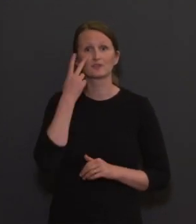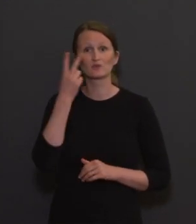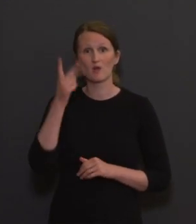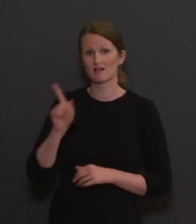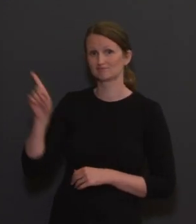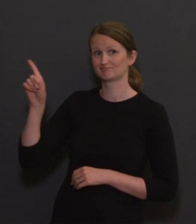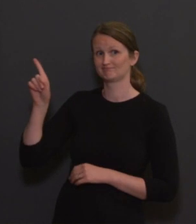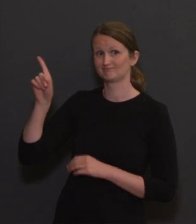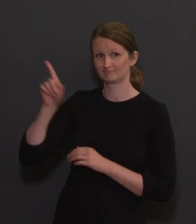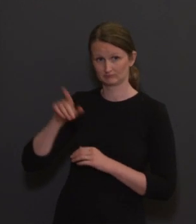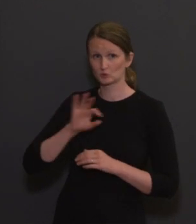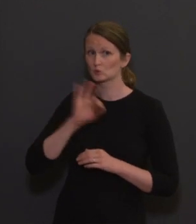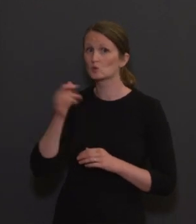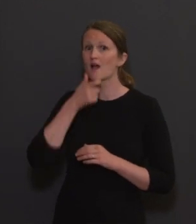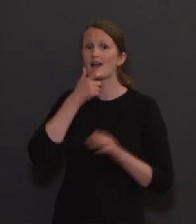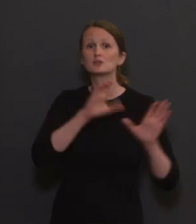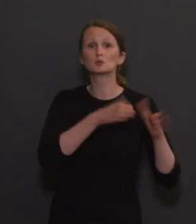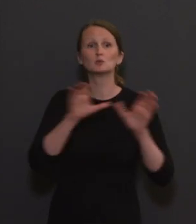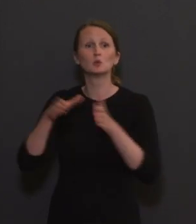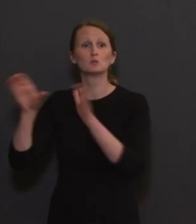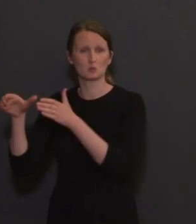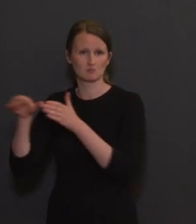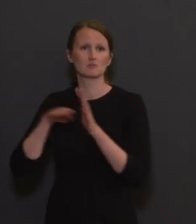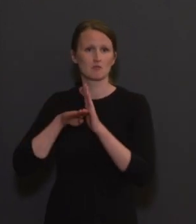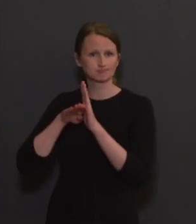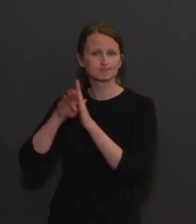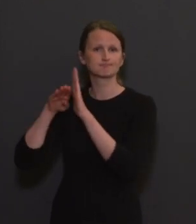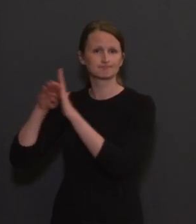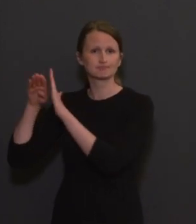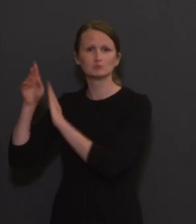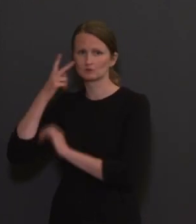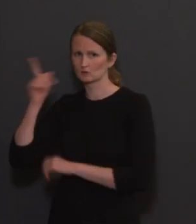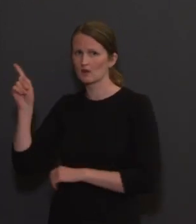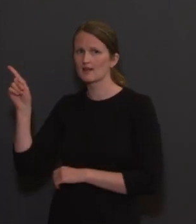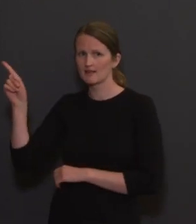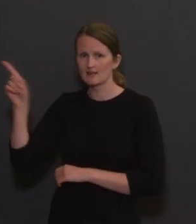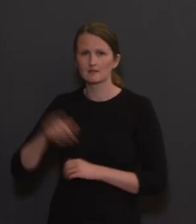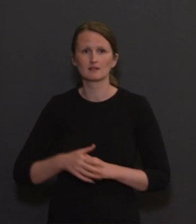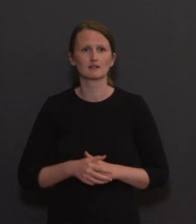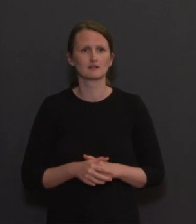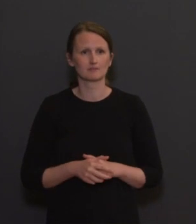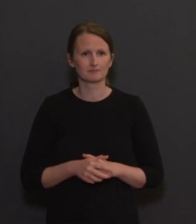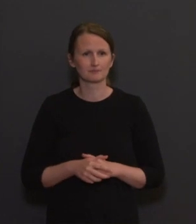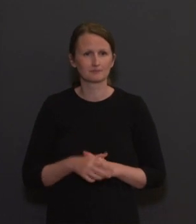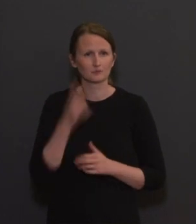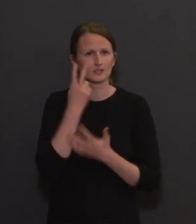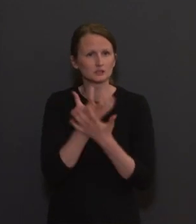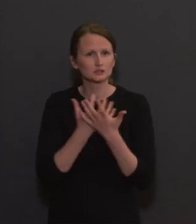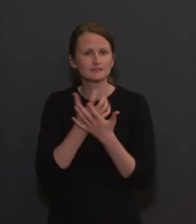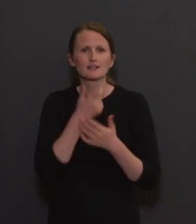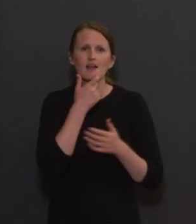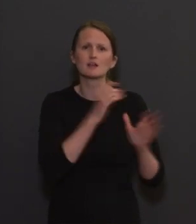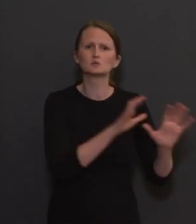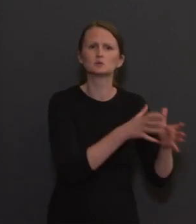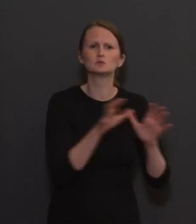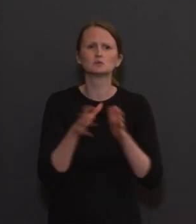d'âge, comme vous le voyez sur la diapositive actuelle. Les proportions de représentation des strates d'âge restent globalement les